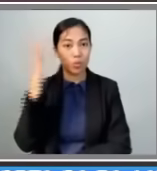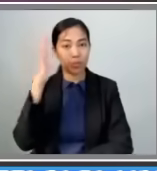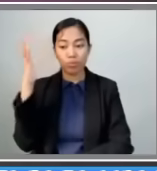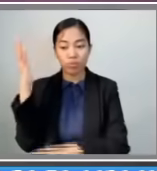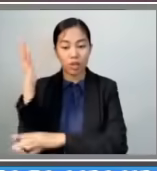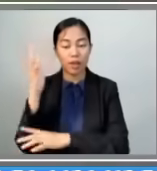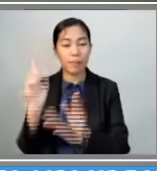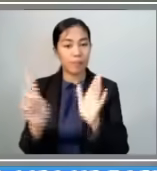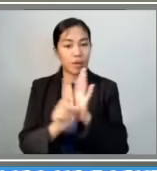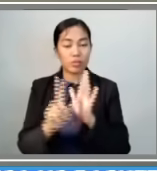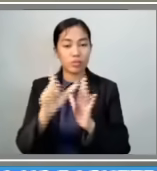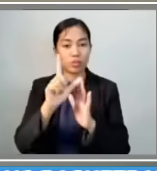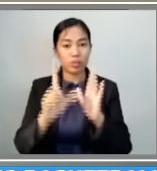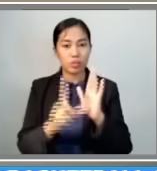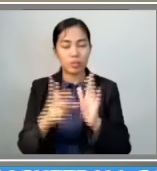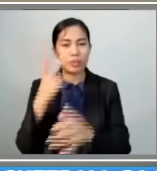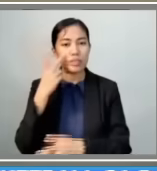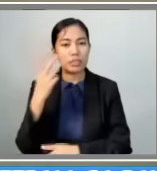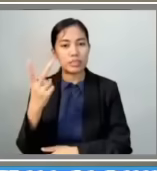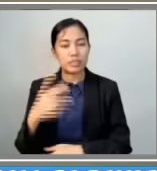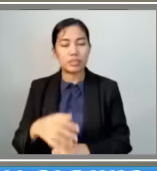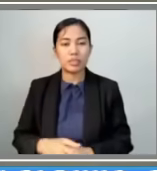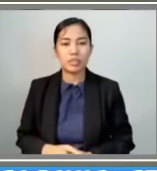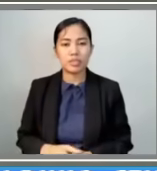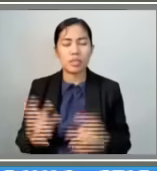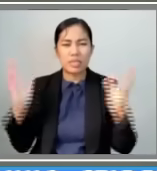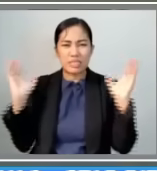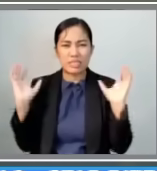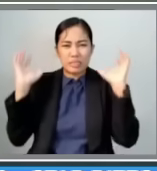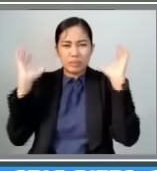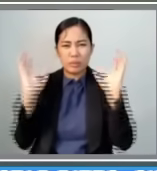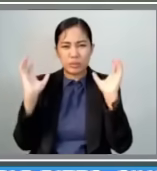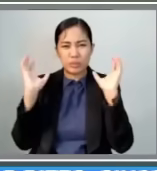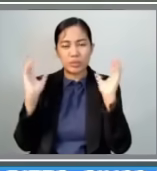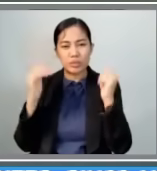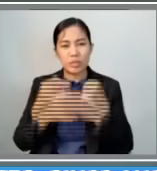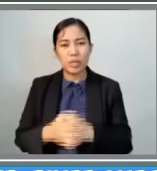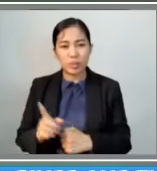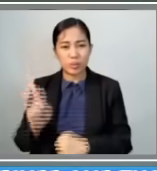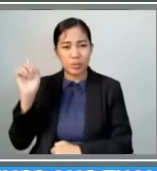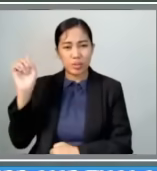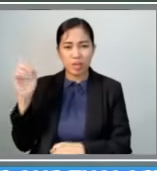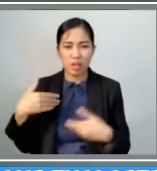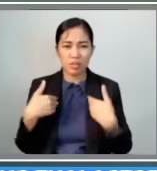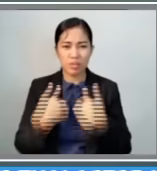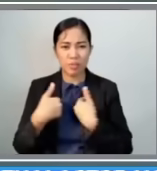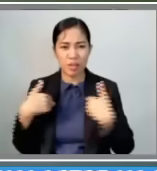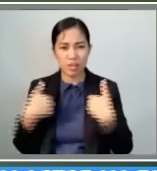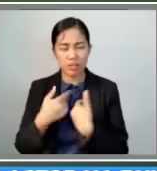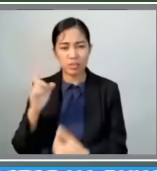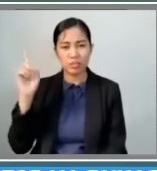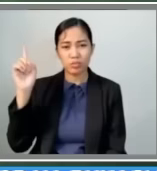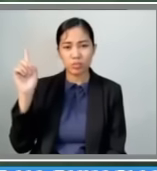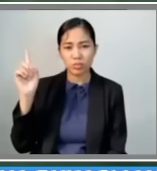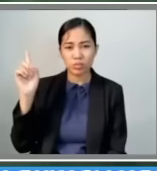na nakakahingal kabayong pagpasan ng mga hayop sa mabibigat na tinapos na kahoy sa isang bundok sa Mauban, Quezon.